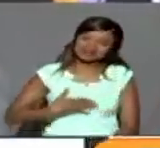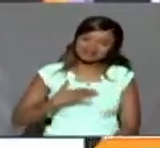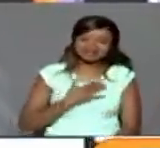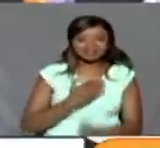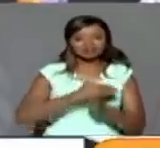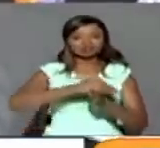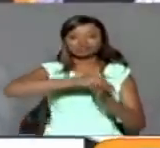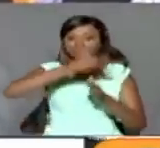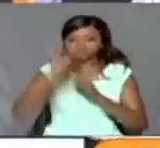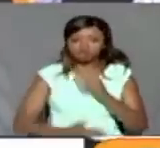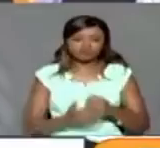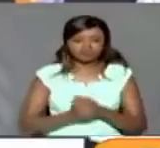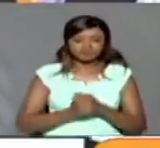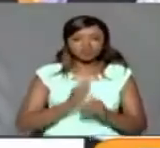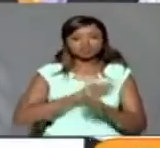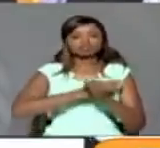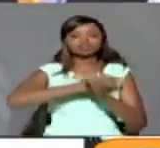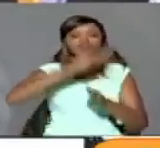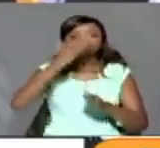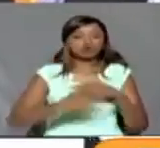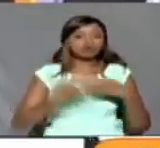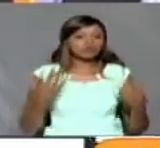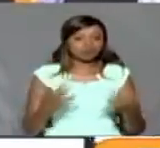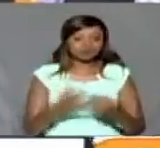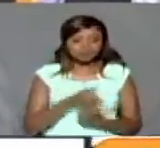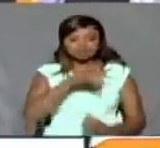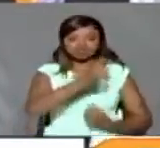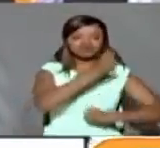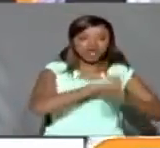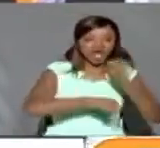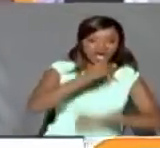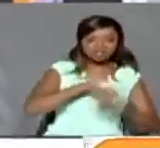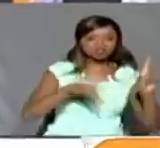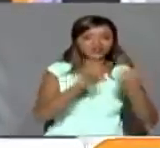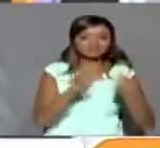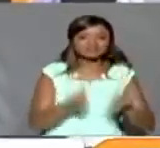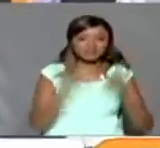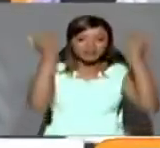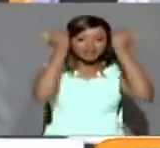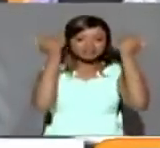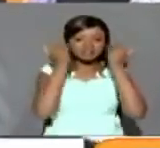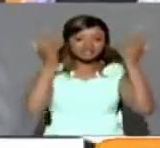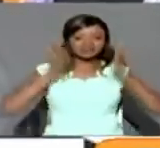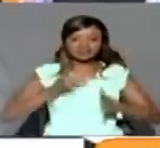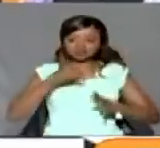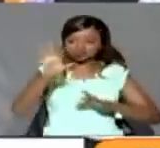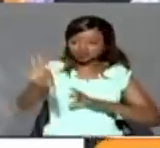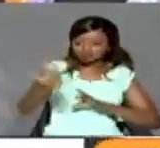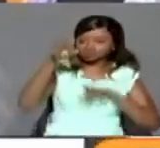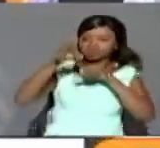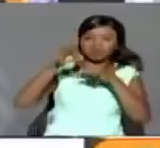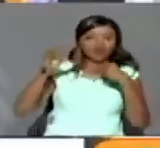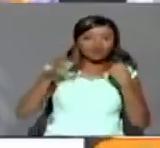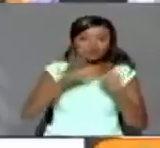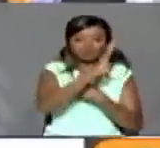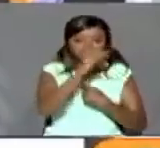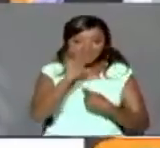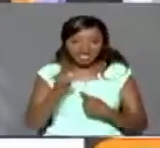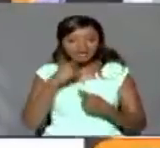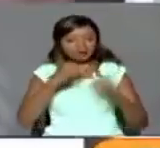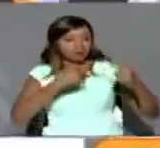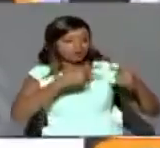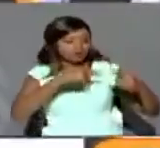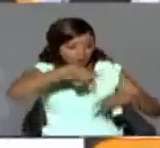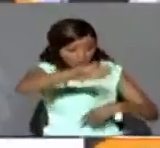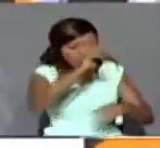manyapara. Ati wakuamua nani atakuwa BBI, nani hatakuwa BBI. Nani ataenda